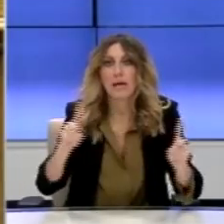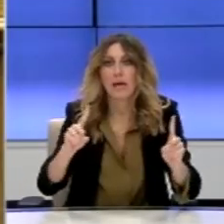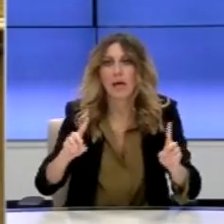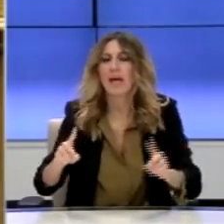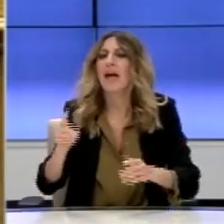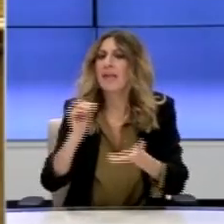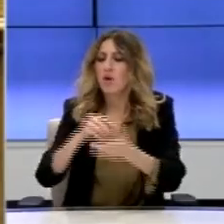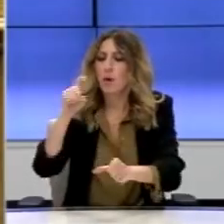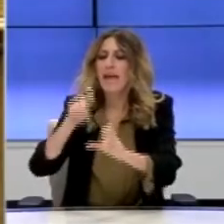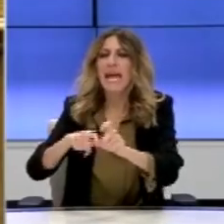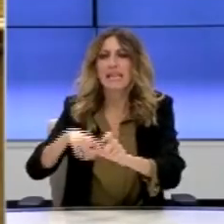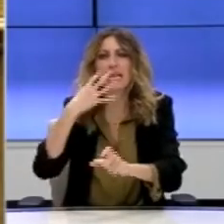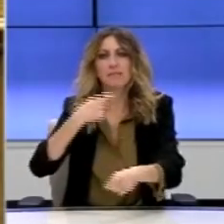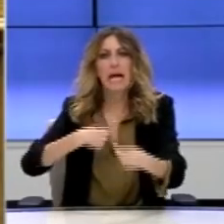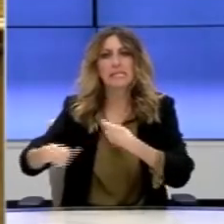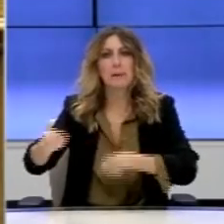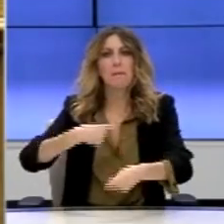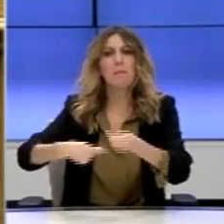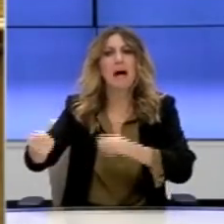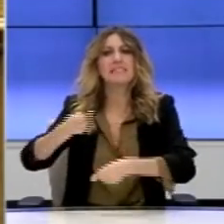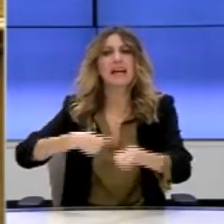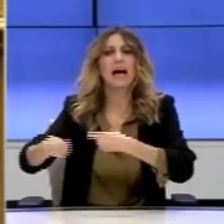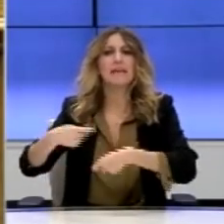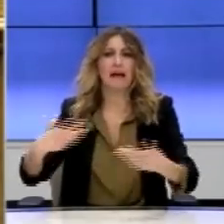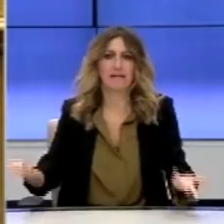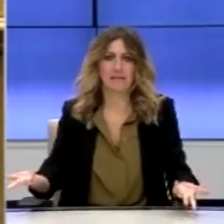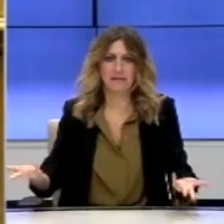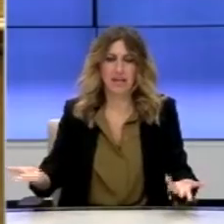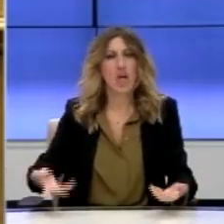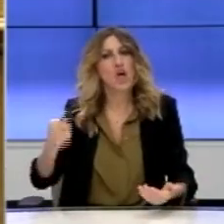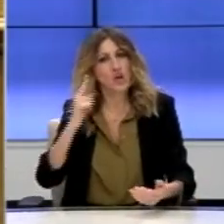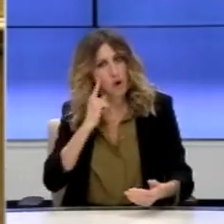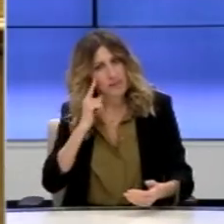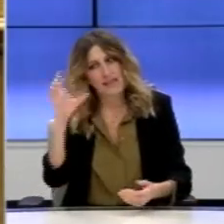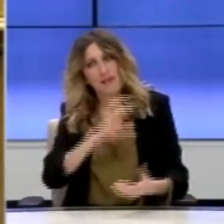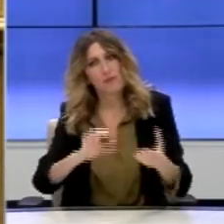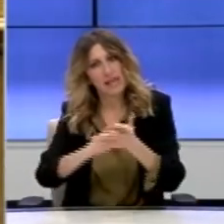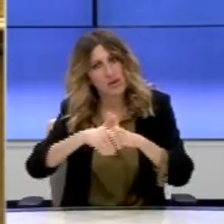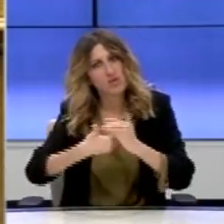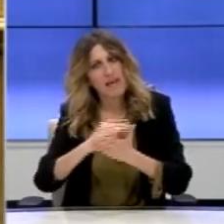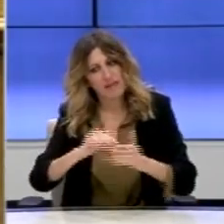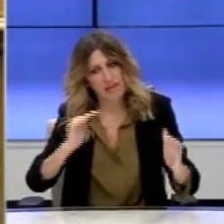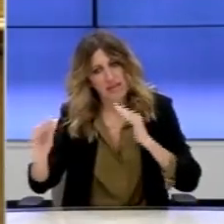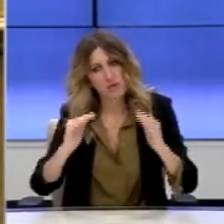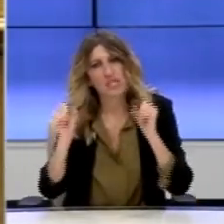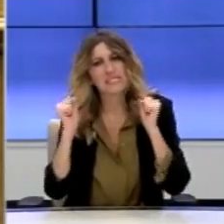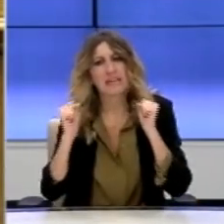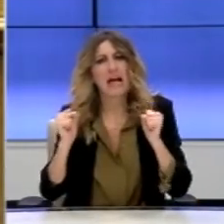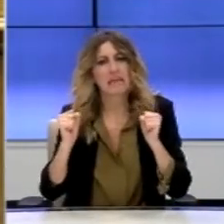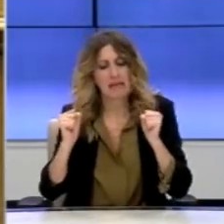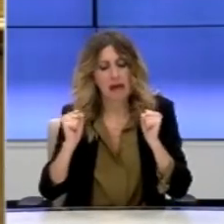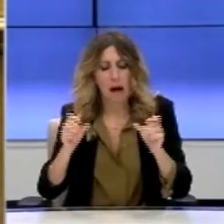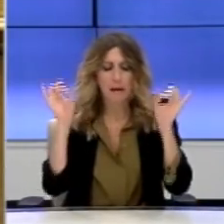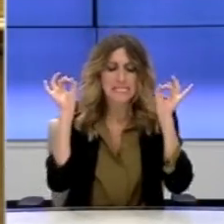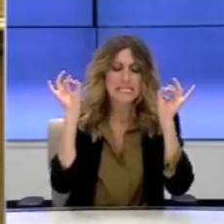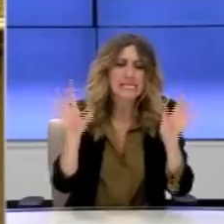και όχι με κριτήριο την ανάγκη προστασίας της ζωής και της υγείας των λαών. Το Κομμουνιστικό